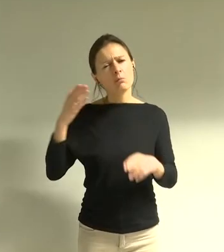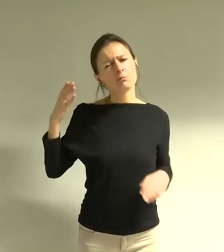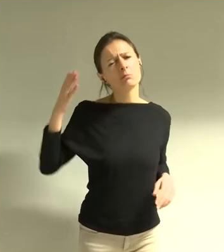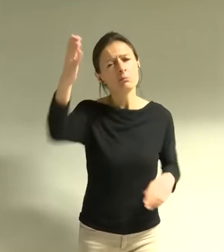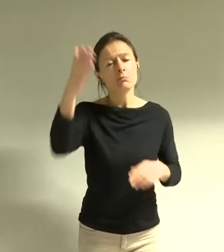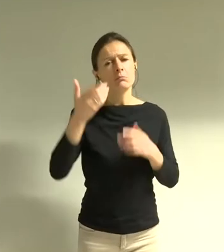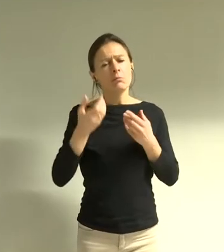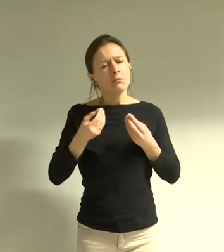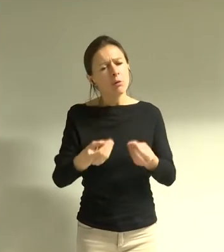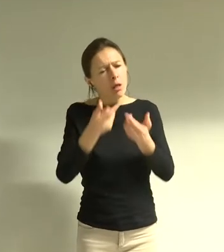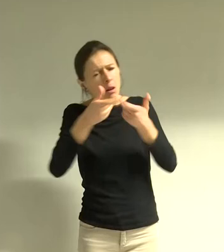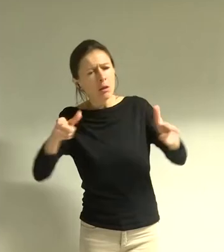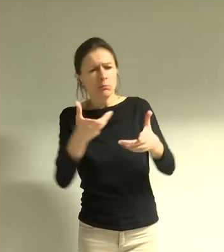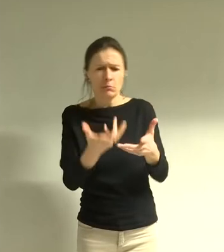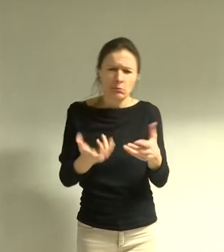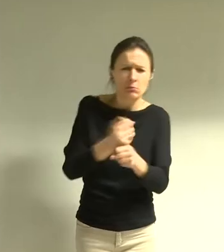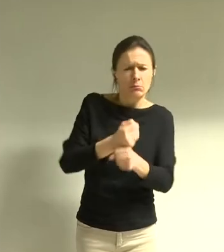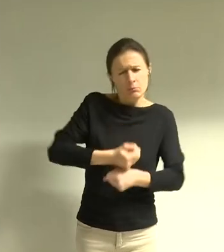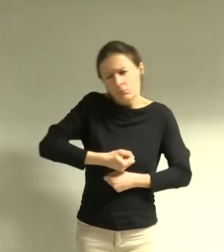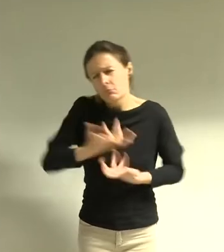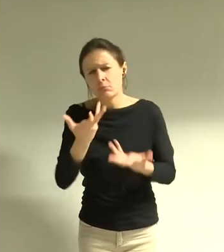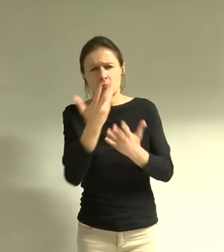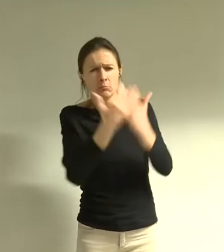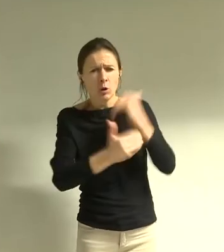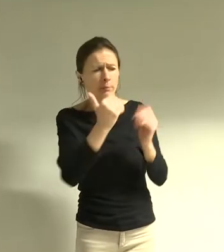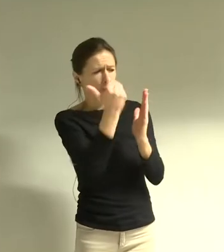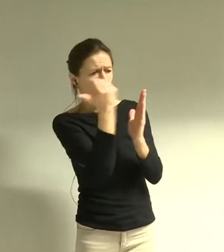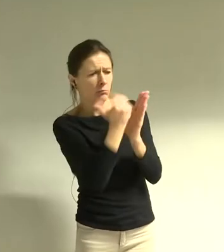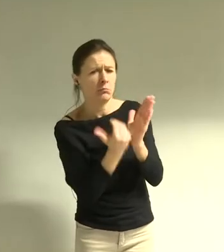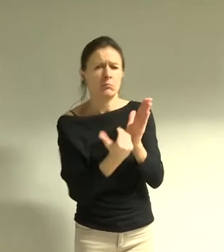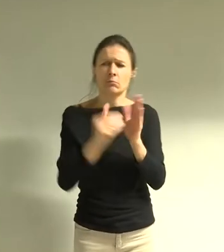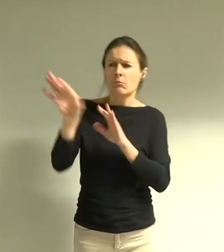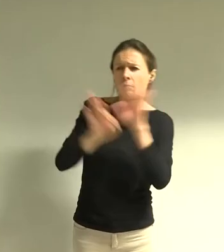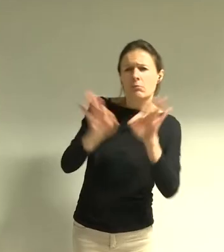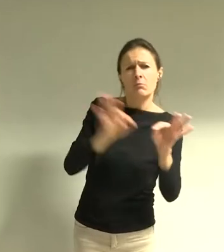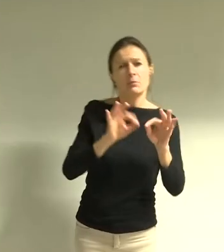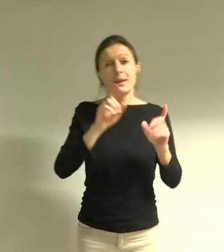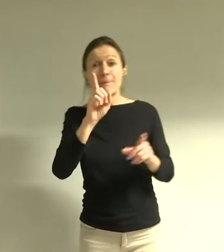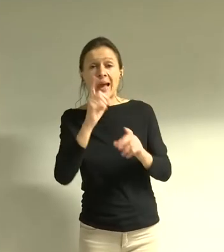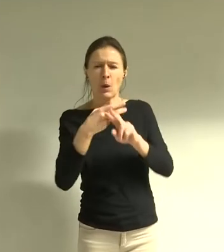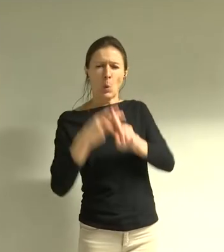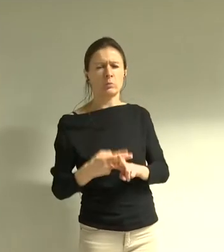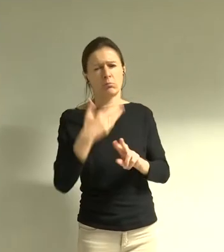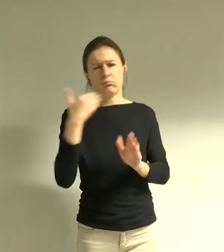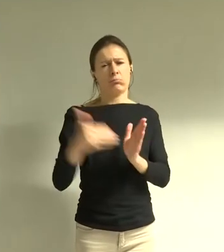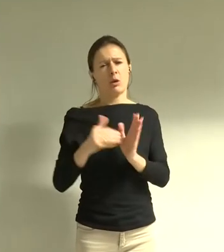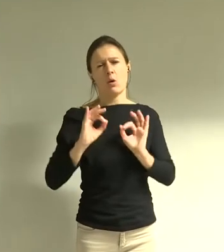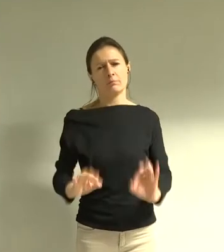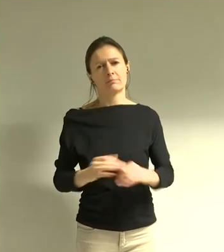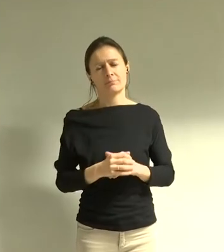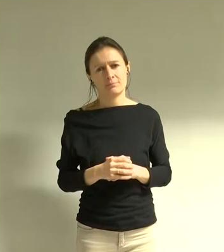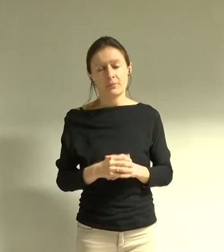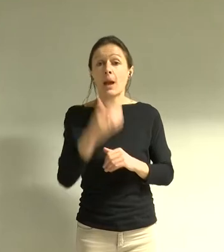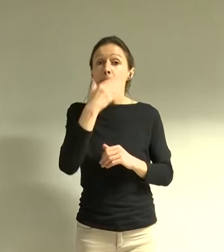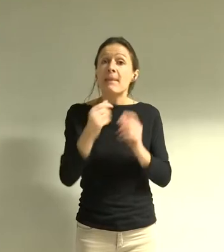et de programmation et qu'elle se dote des meilleurs outils pour le faire la belle électrique est une